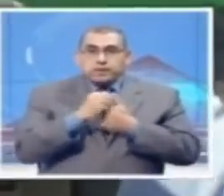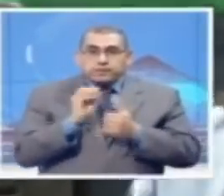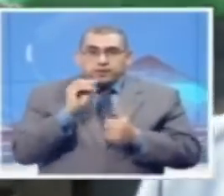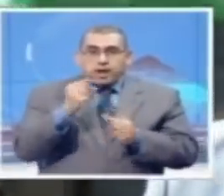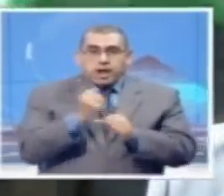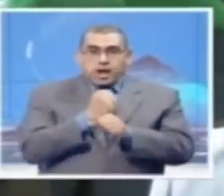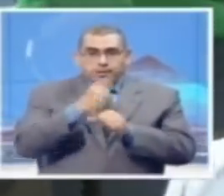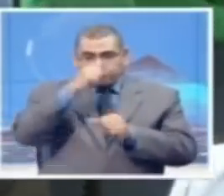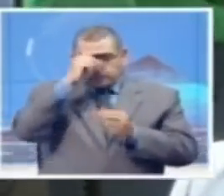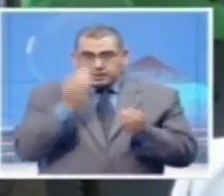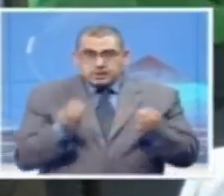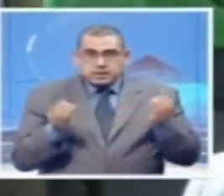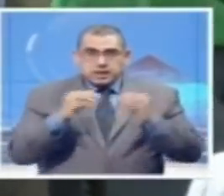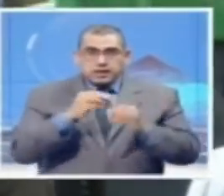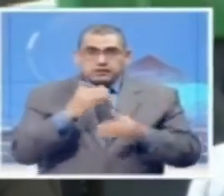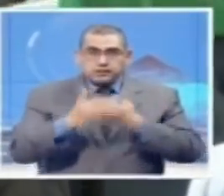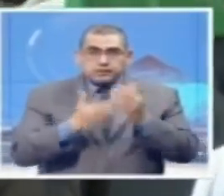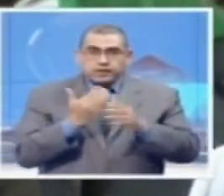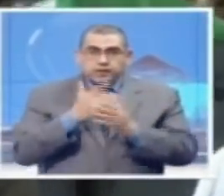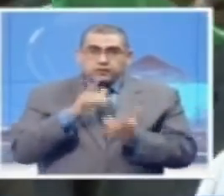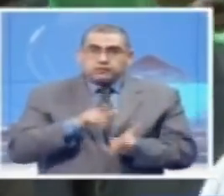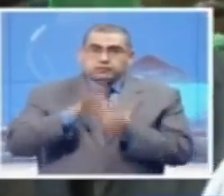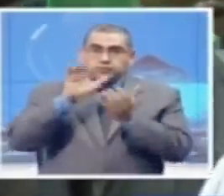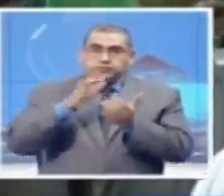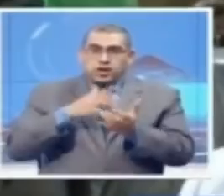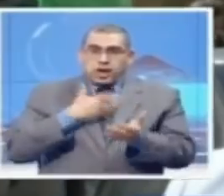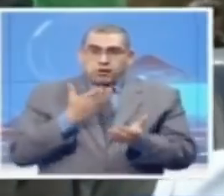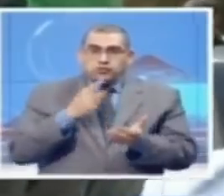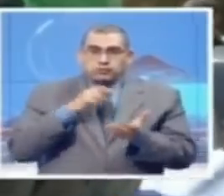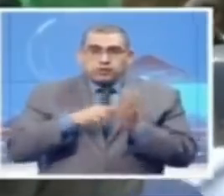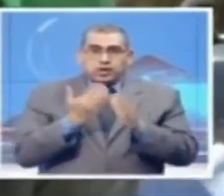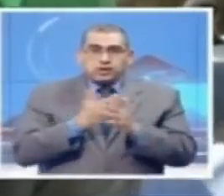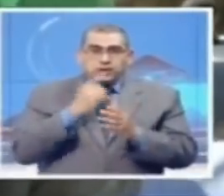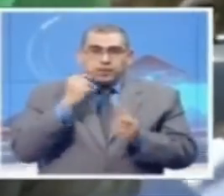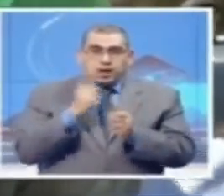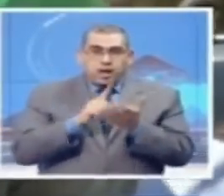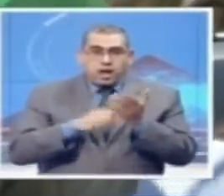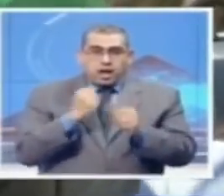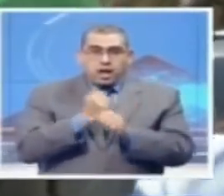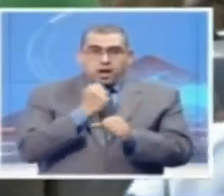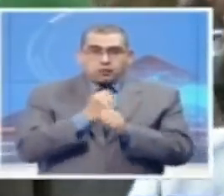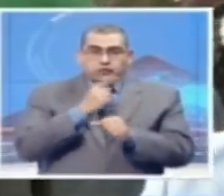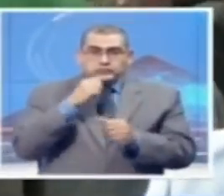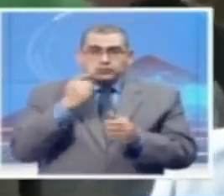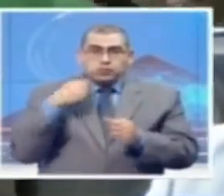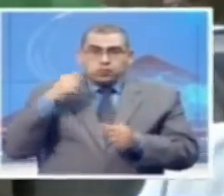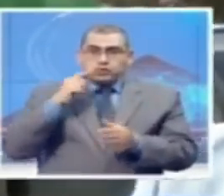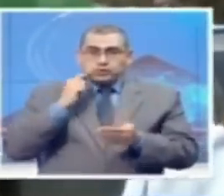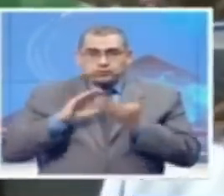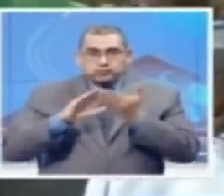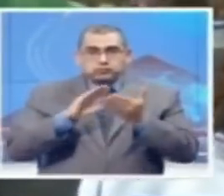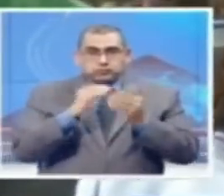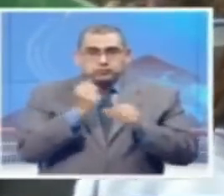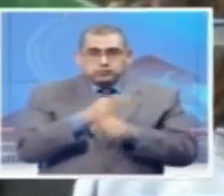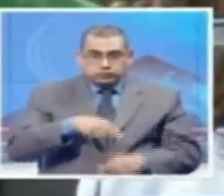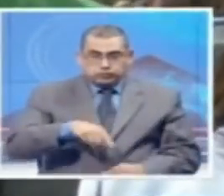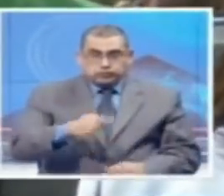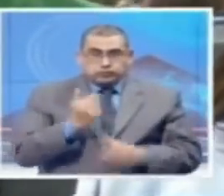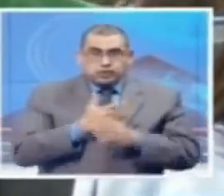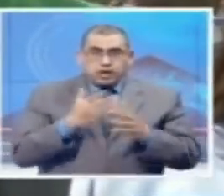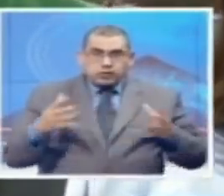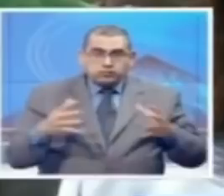مجهود أكتر نوصل للتصدير ونوصل للجودة العالمية، ودي اللي بتعمله معالي الوزيرة إن شاء الله الفترة اللي جاية، إن